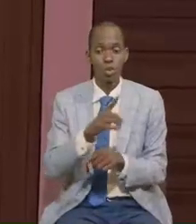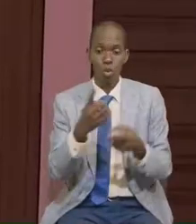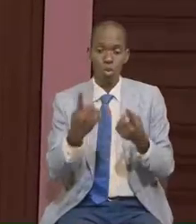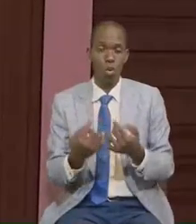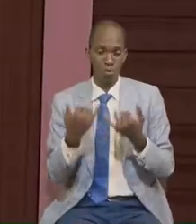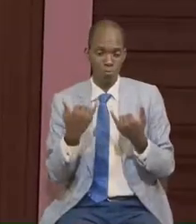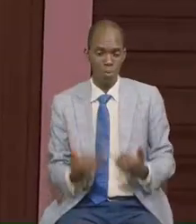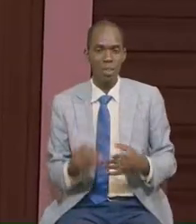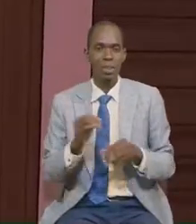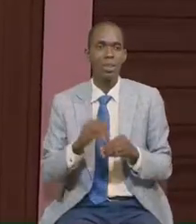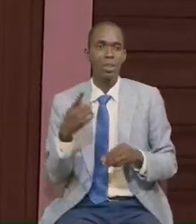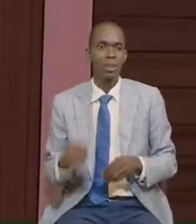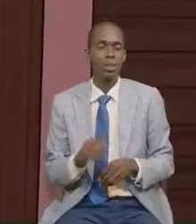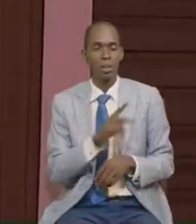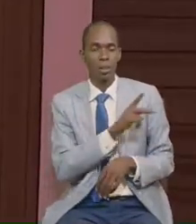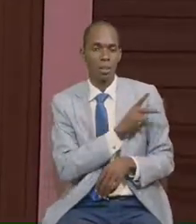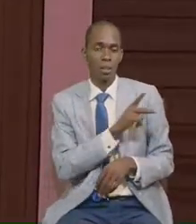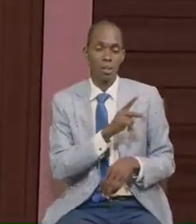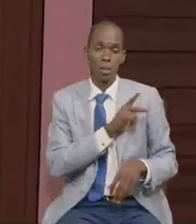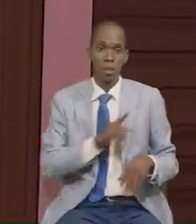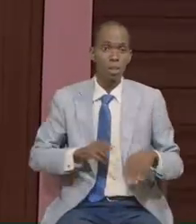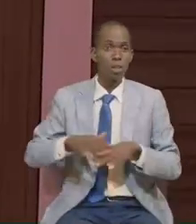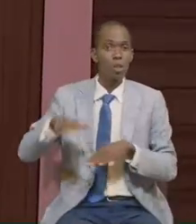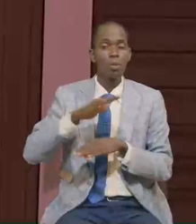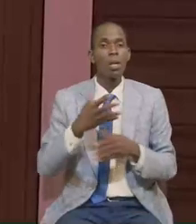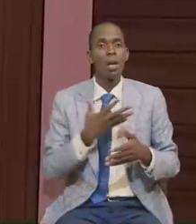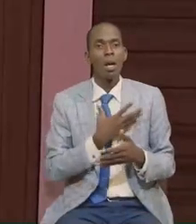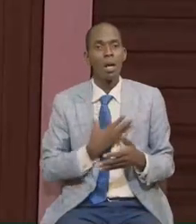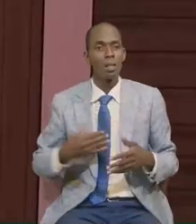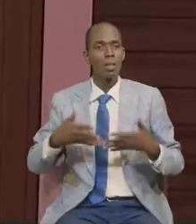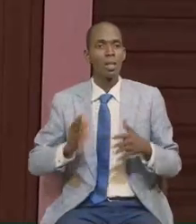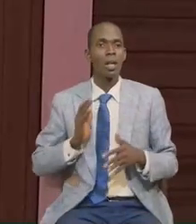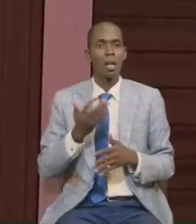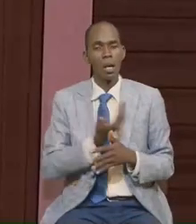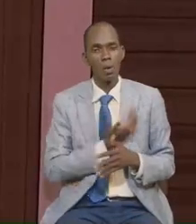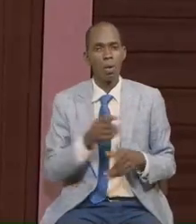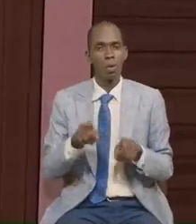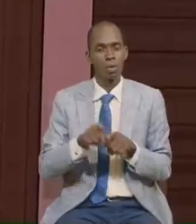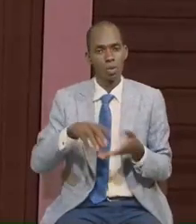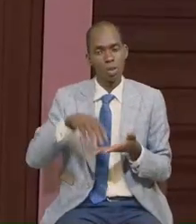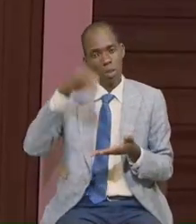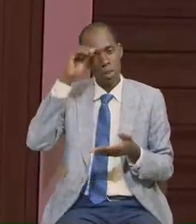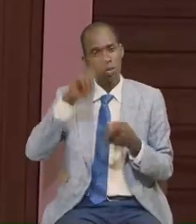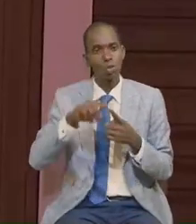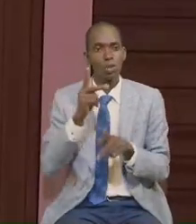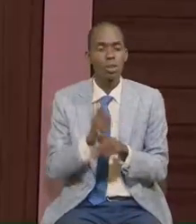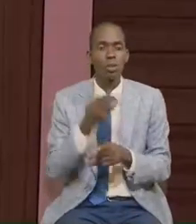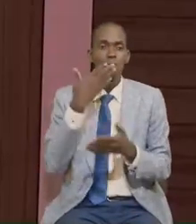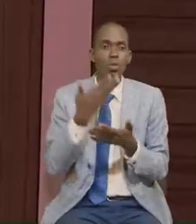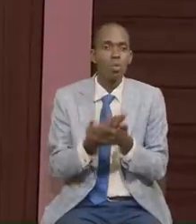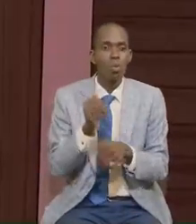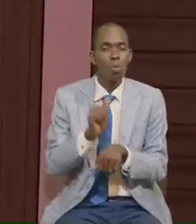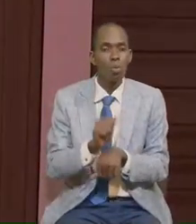royaume et que les notes apprennent à pratiquer des bonnes oeuvres pour